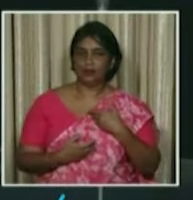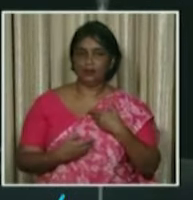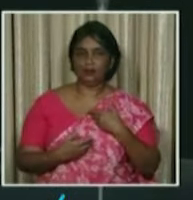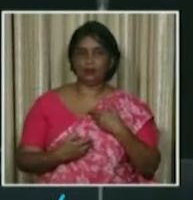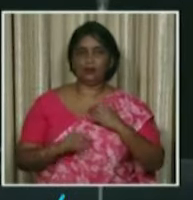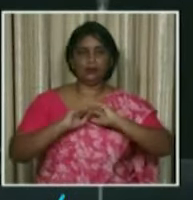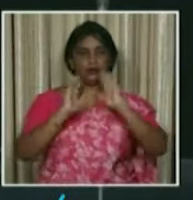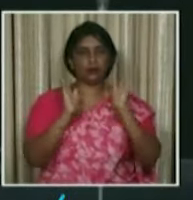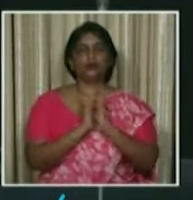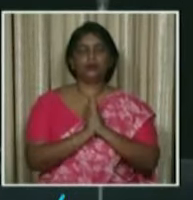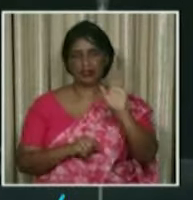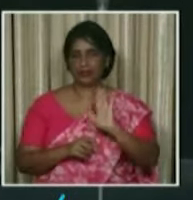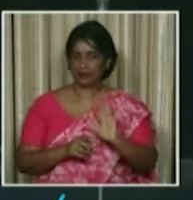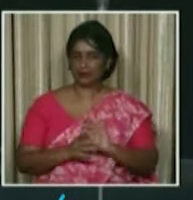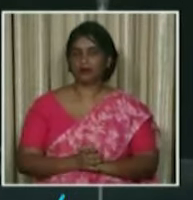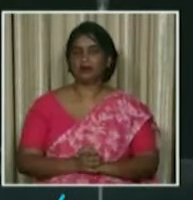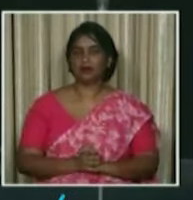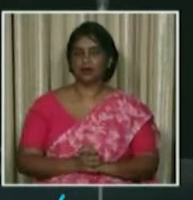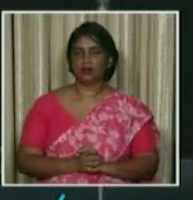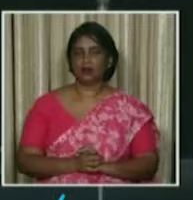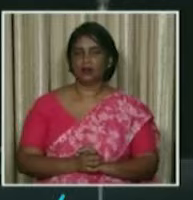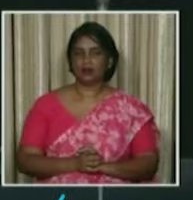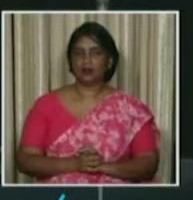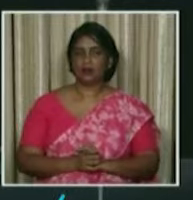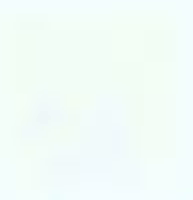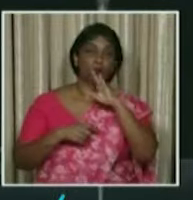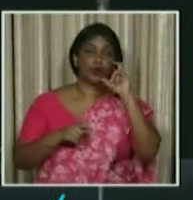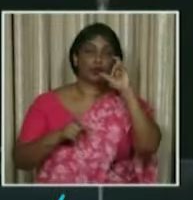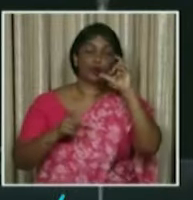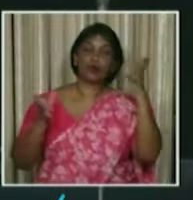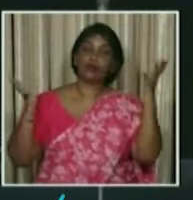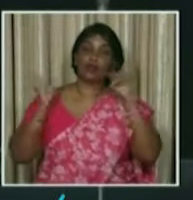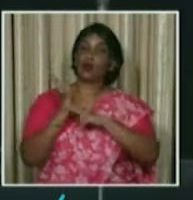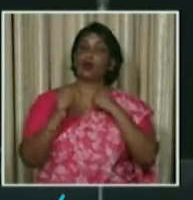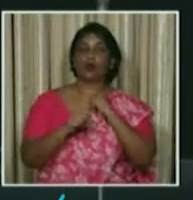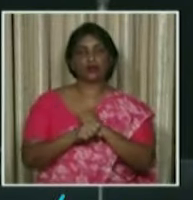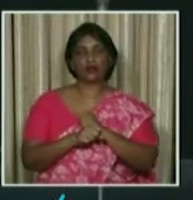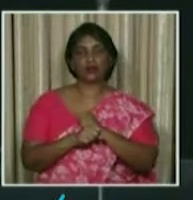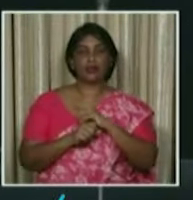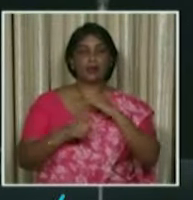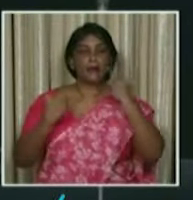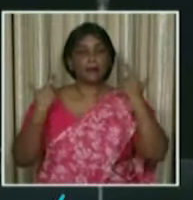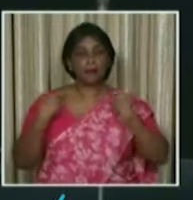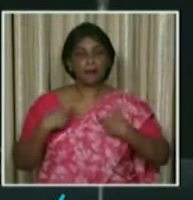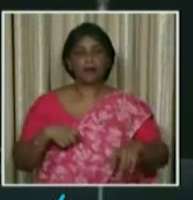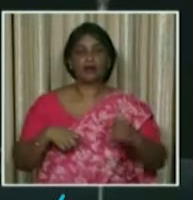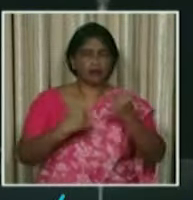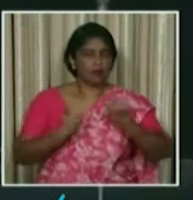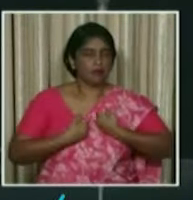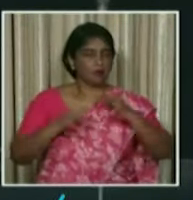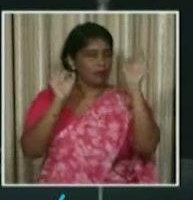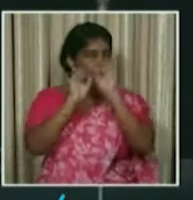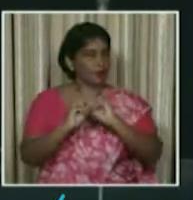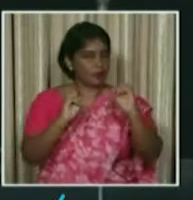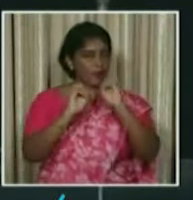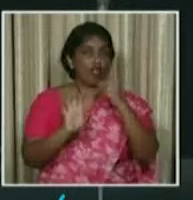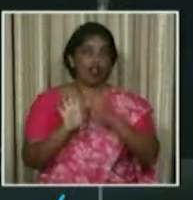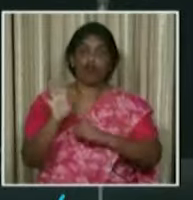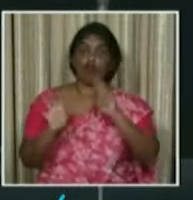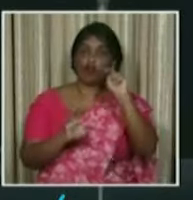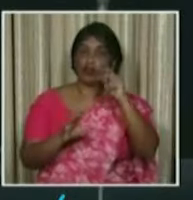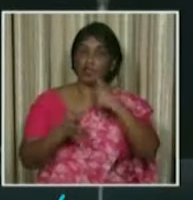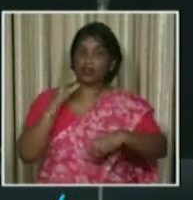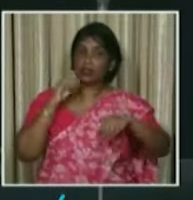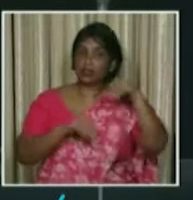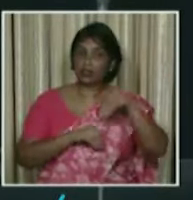ඔක්කොම කළාට නුගේගොඩ රැස්වීමක් තිබ්බා. මහින්ද සුලඟ හමන්නයි කිව්වා නුගේගොඩට. මහින්ද සුලඟනේ මහින්දගේ වාතයක්වත් ආවේ නෑ නුගේගොඩට. අවුරුදු 20ක් දේශපාලනය කළා.